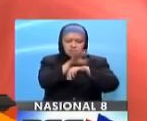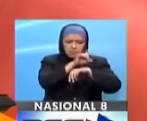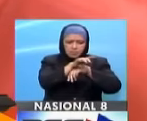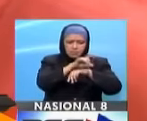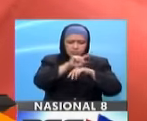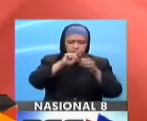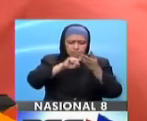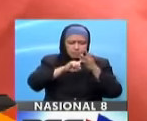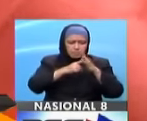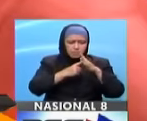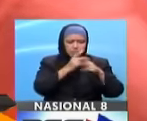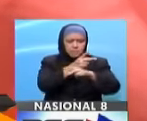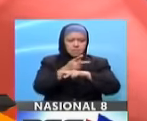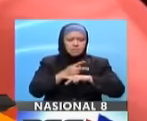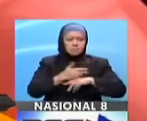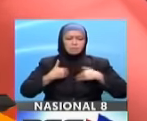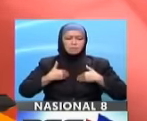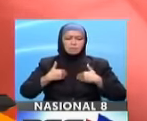bermula.